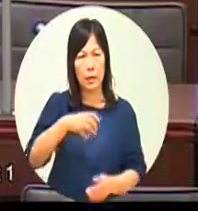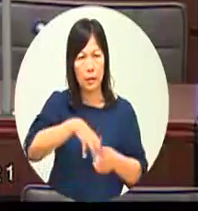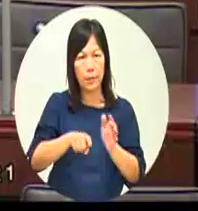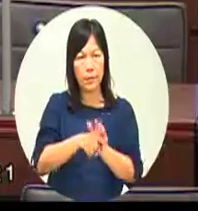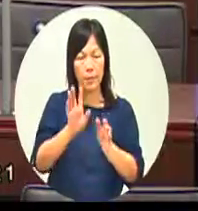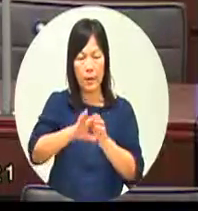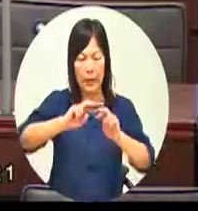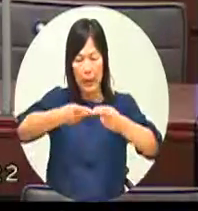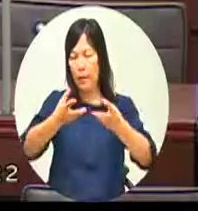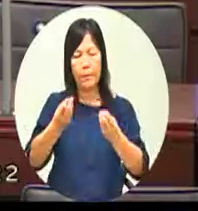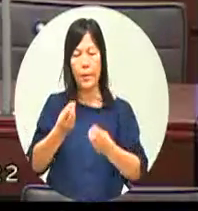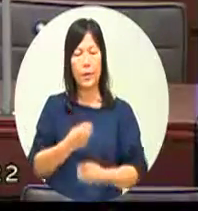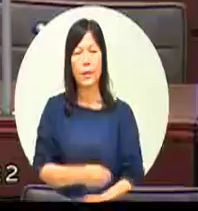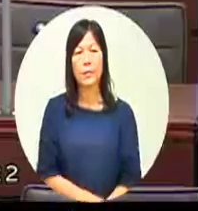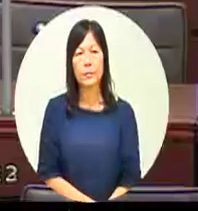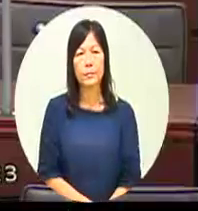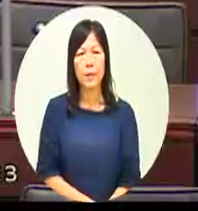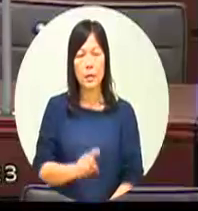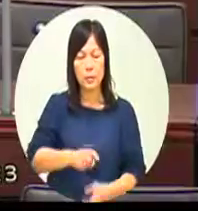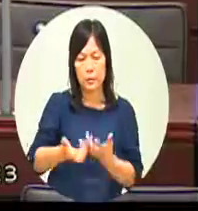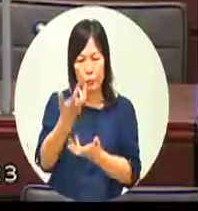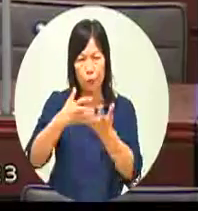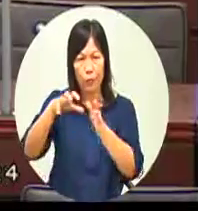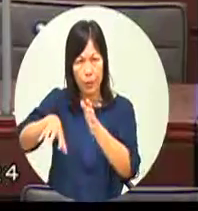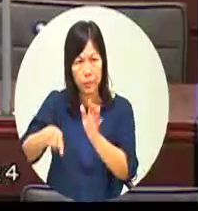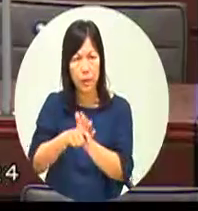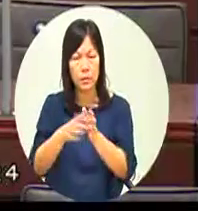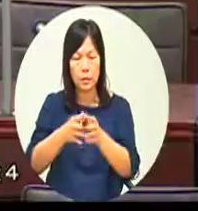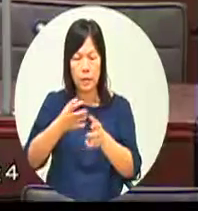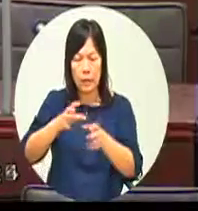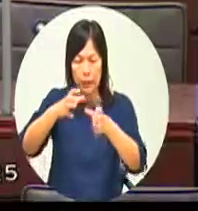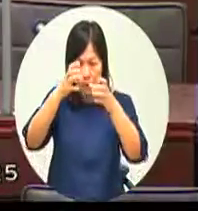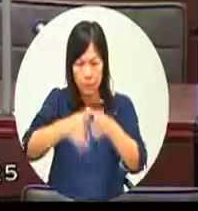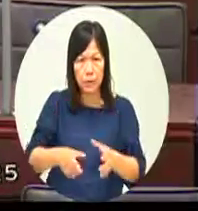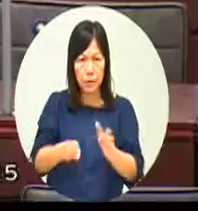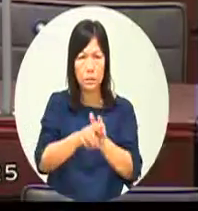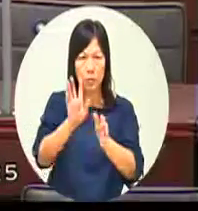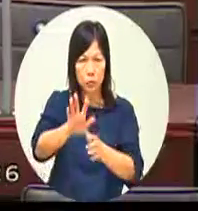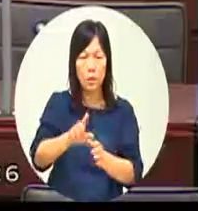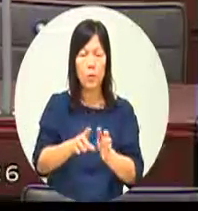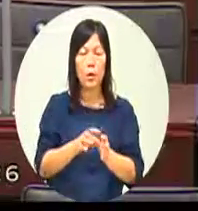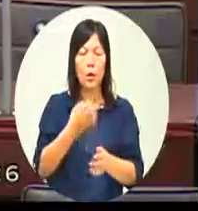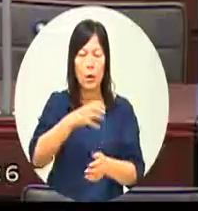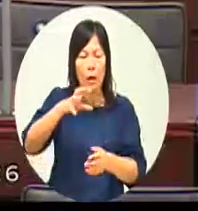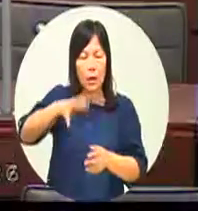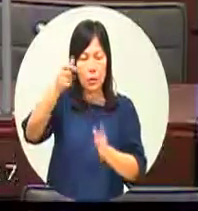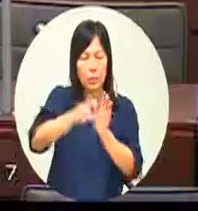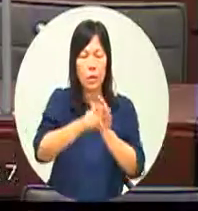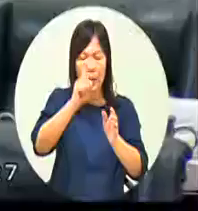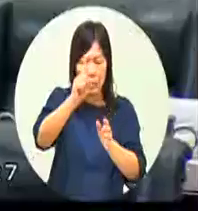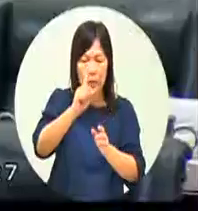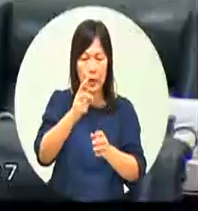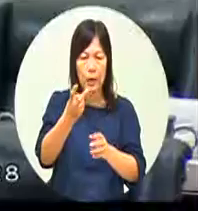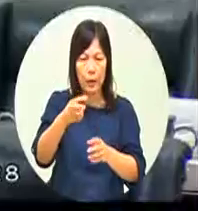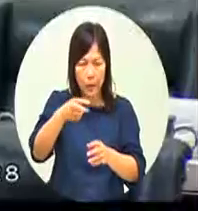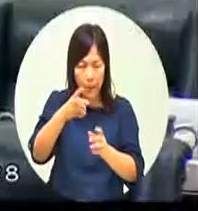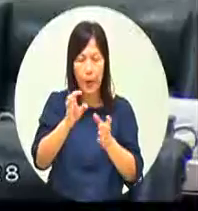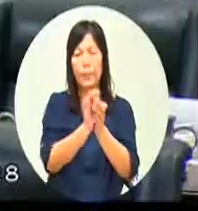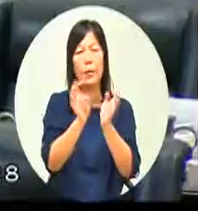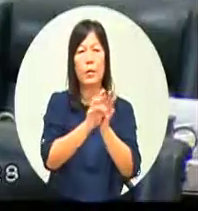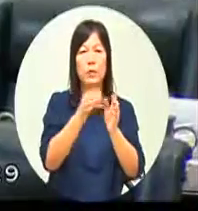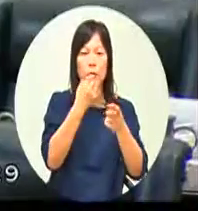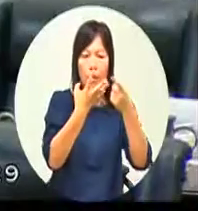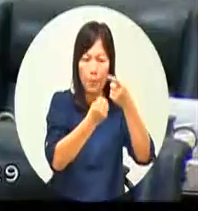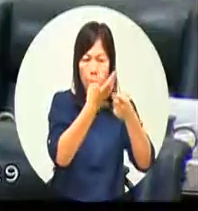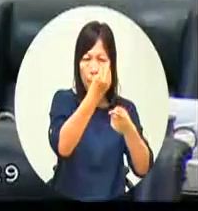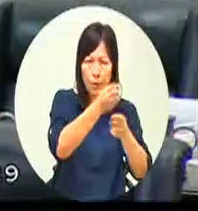任何改变。因为这是焚化厂在新建的时候所对民众的承诺。 一顿200块，我跟你的比例原则哦，比大寮